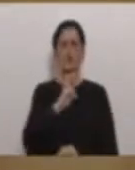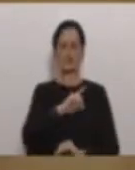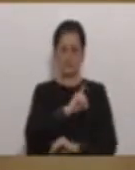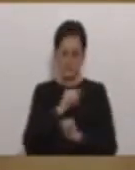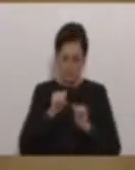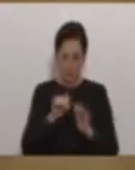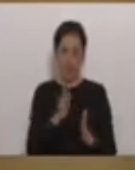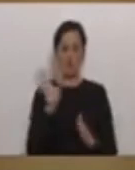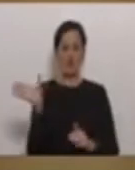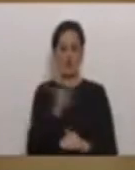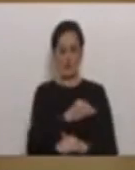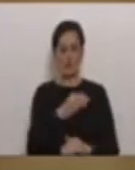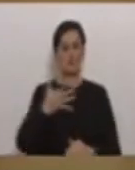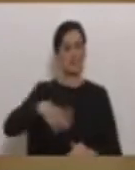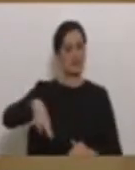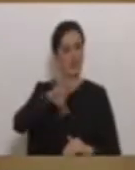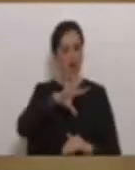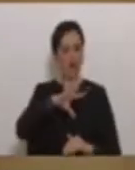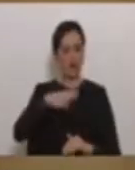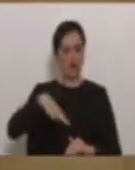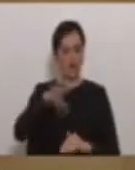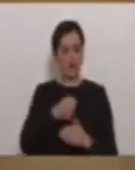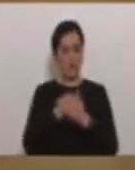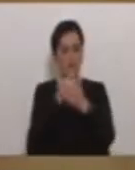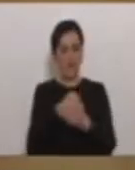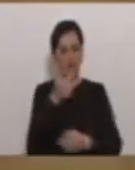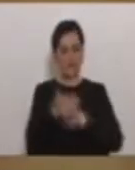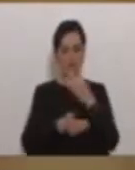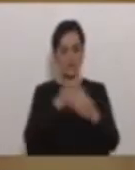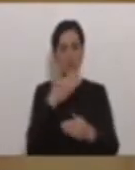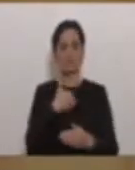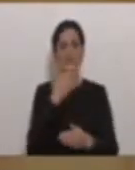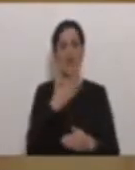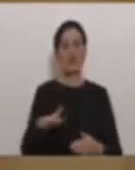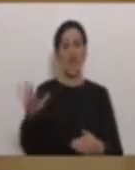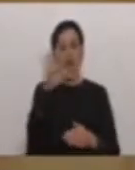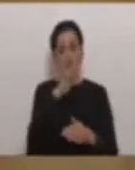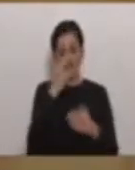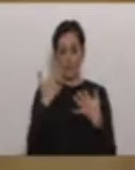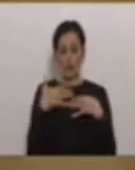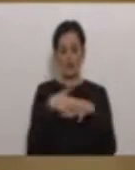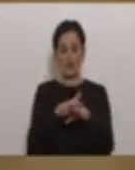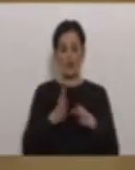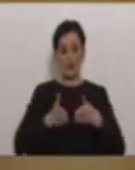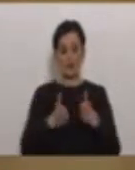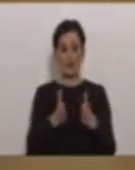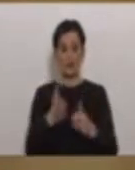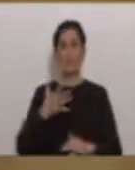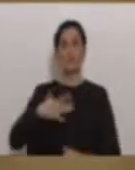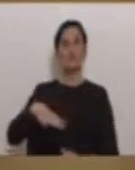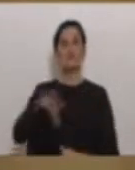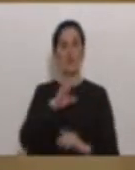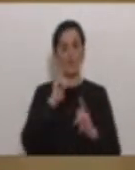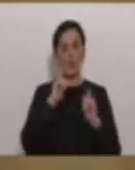ყველა ფრონტზე საქართველო მიაღწიოს წარმატებას ჩვენს ევროინტეგრაციის გზაზე. საქართველო,